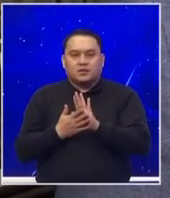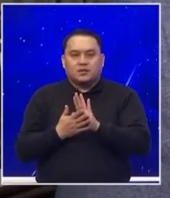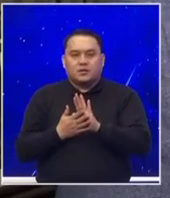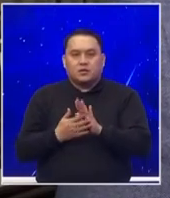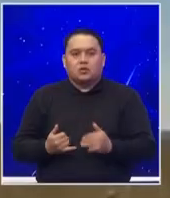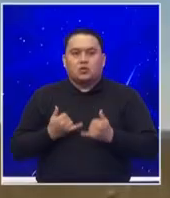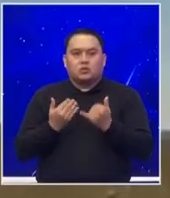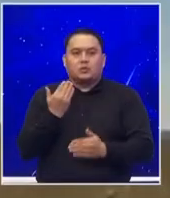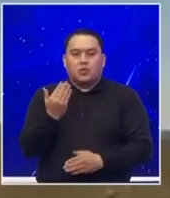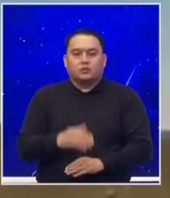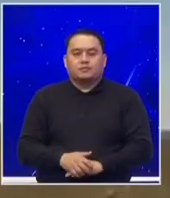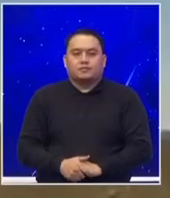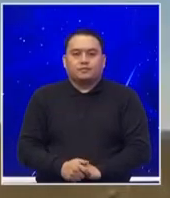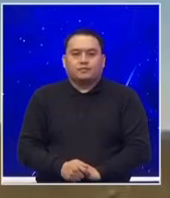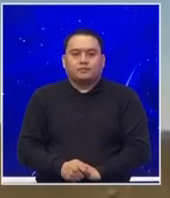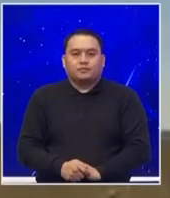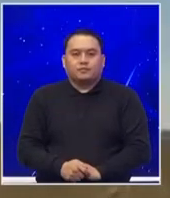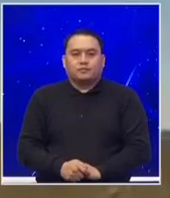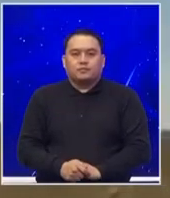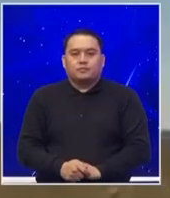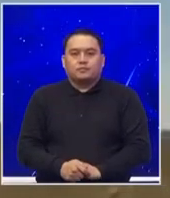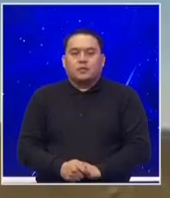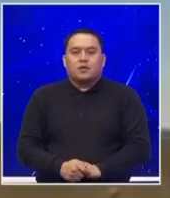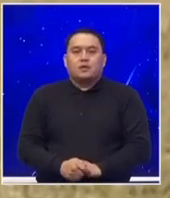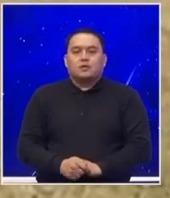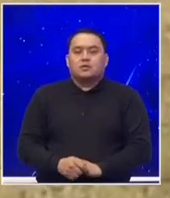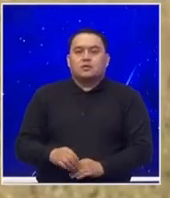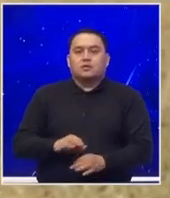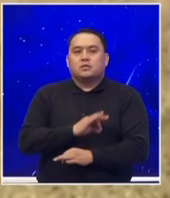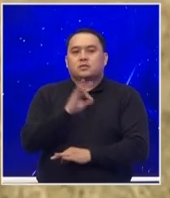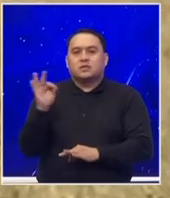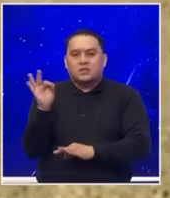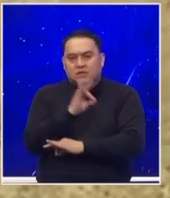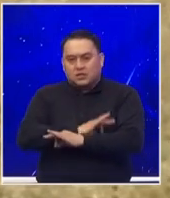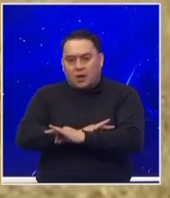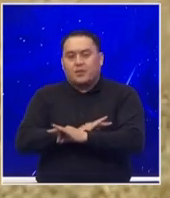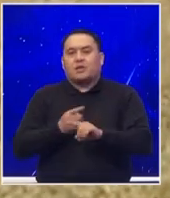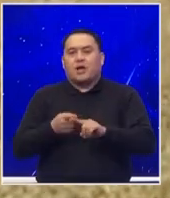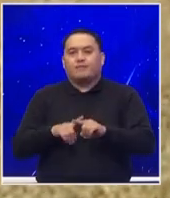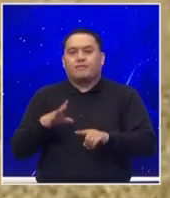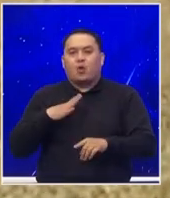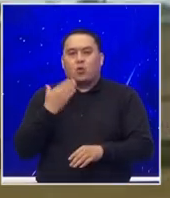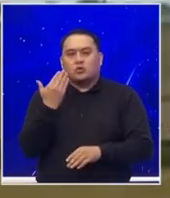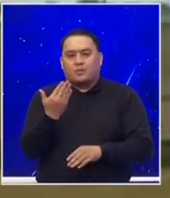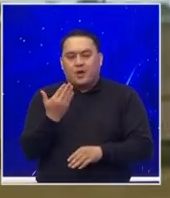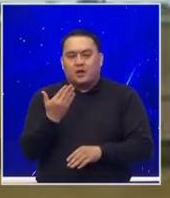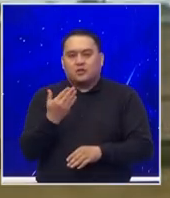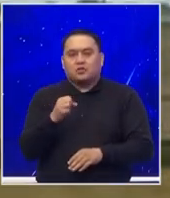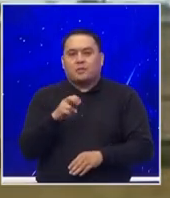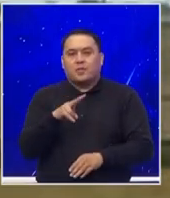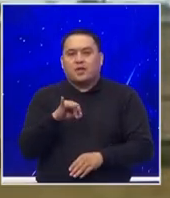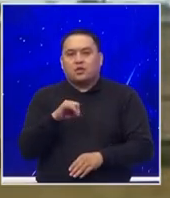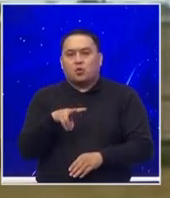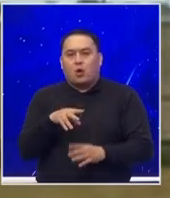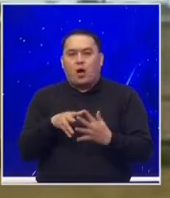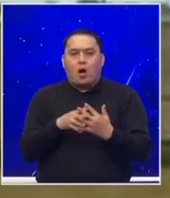Қадыр Мырзалыұлы. Қазақтың қадірі Батыс Қазақстан облысының тумасы 1935 жылдың 5 қаңтарында Жымпиты ауылында